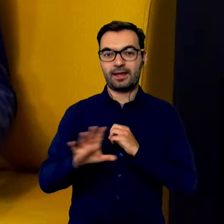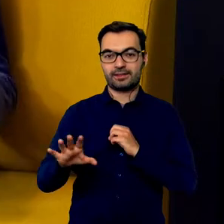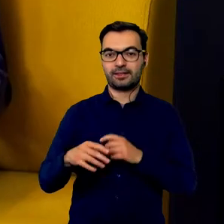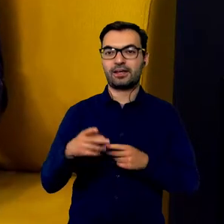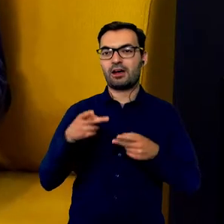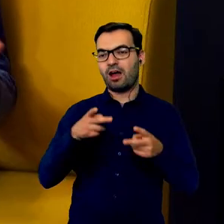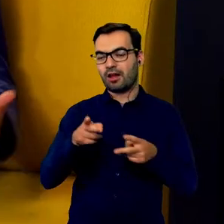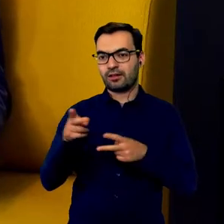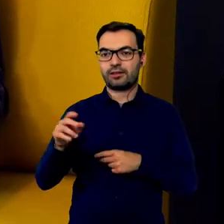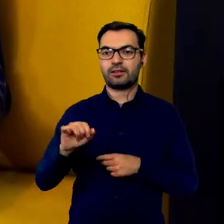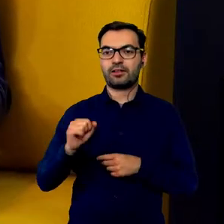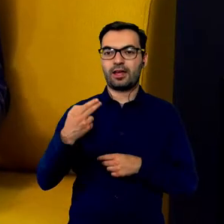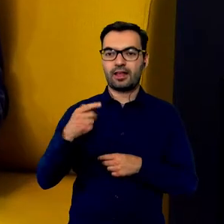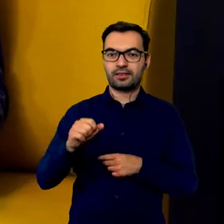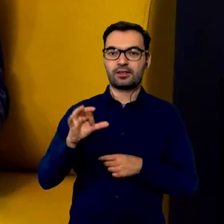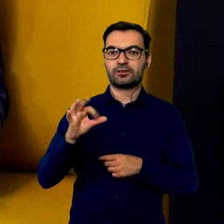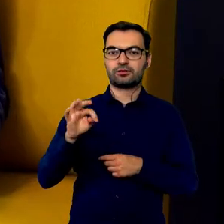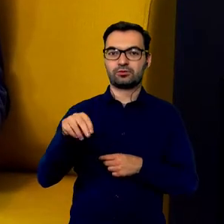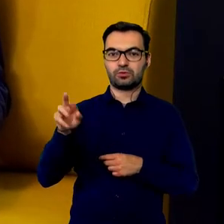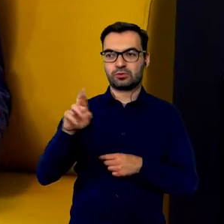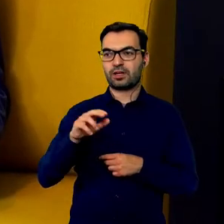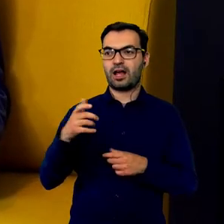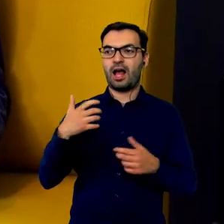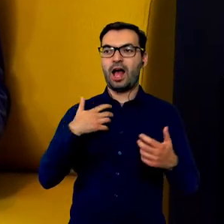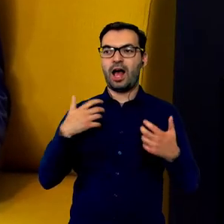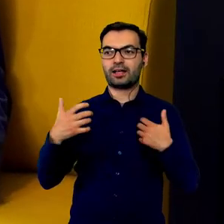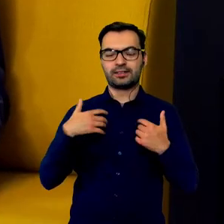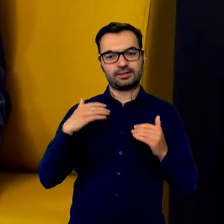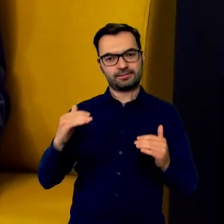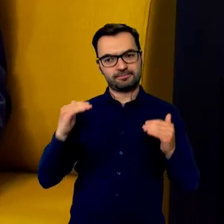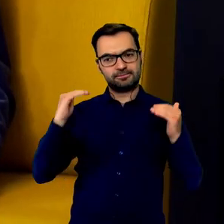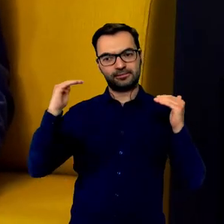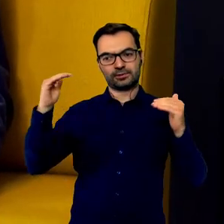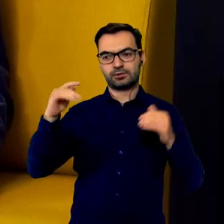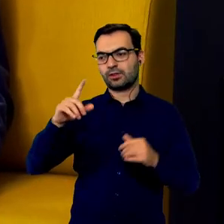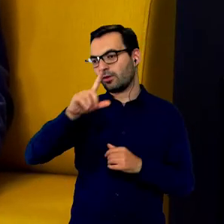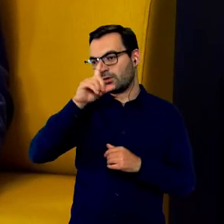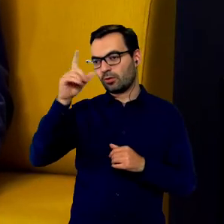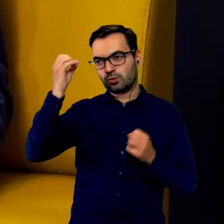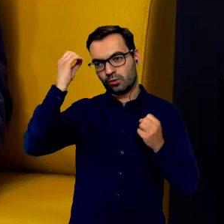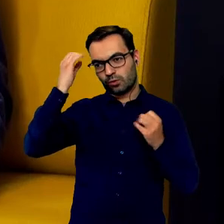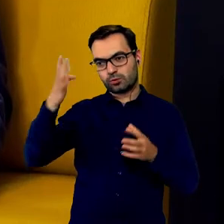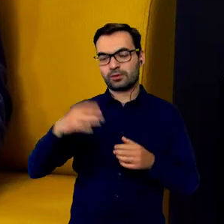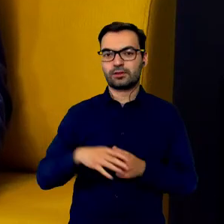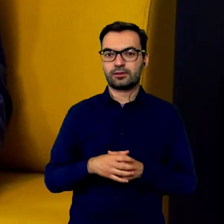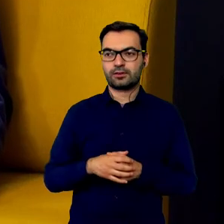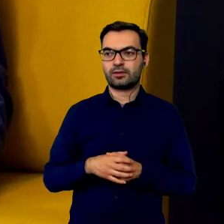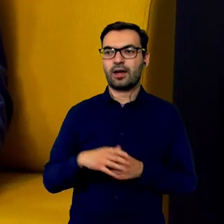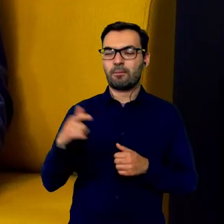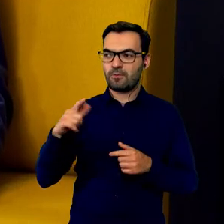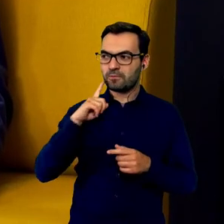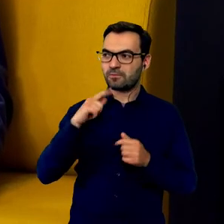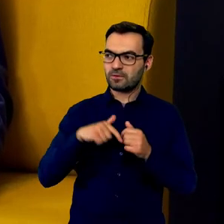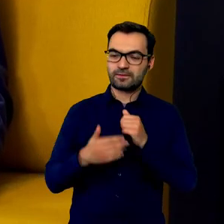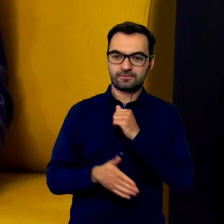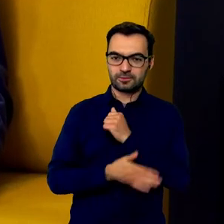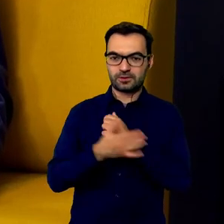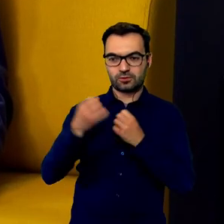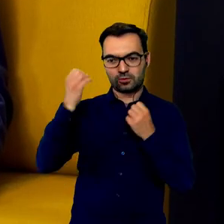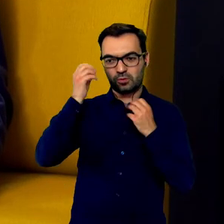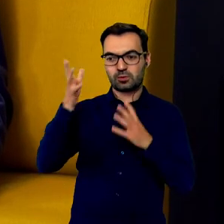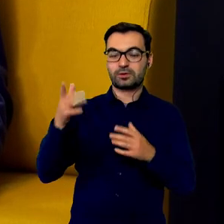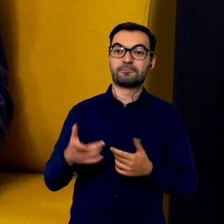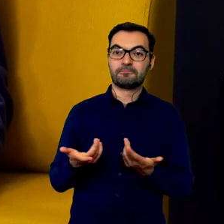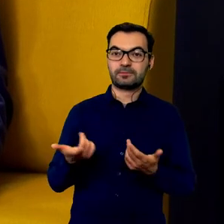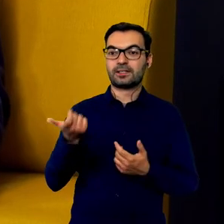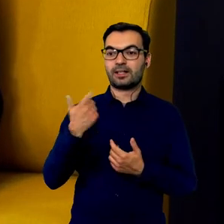ośmieszają Jandę Sztura, artystów, elitę artystów, ludzi kultury, zamiast tę kulturę wspierać. Dla mnie